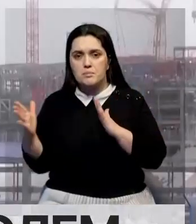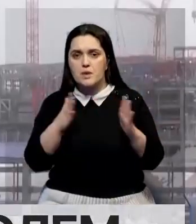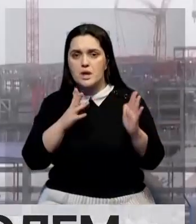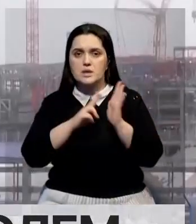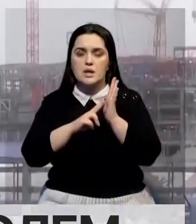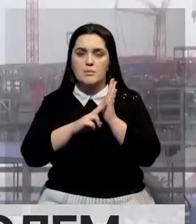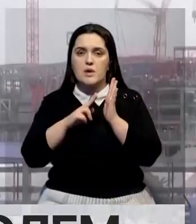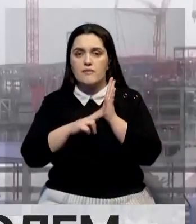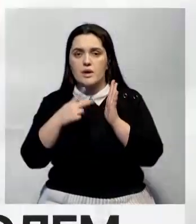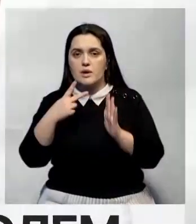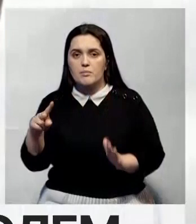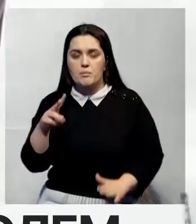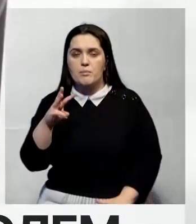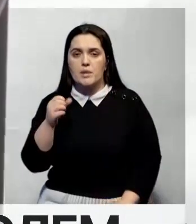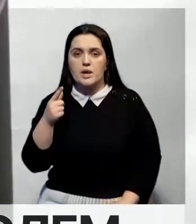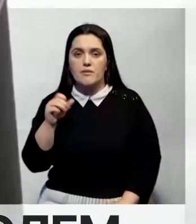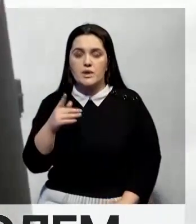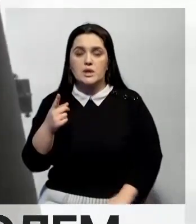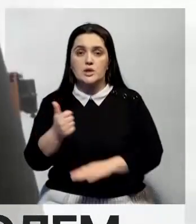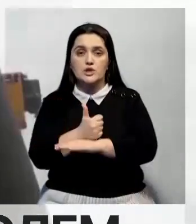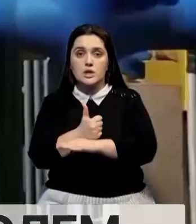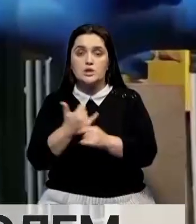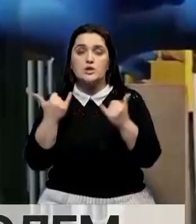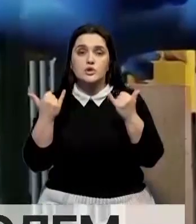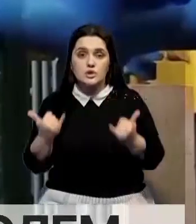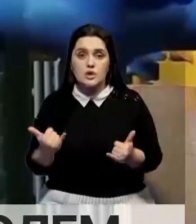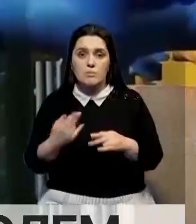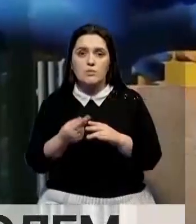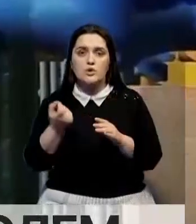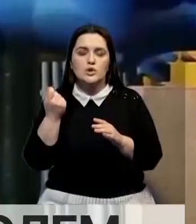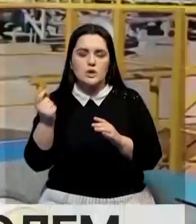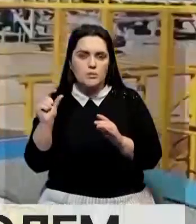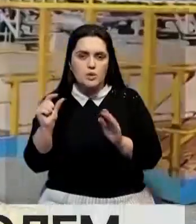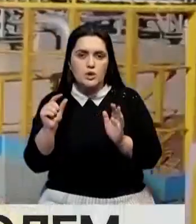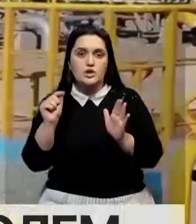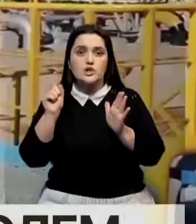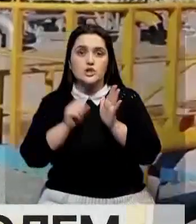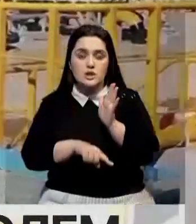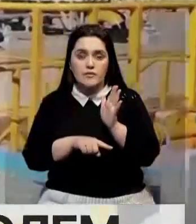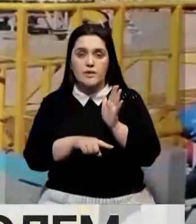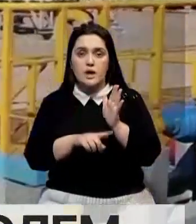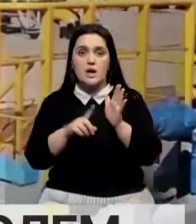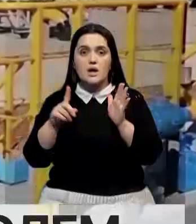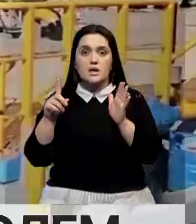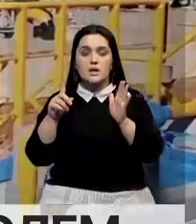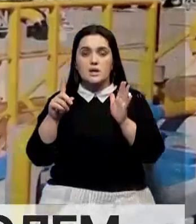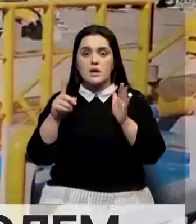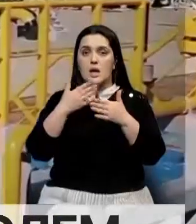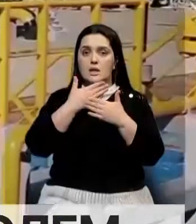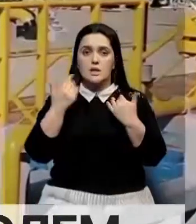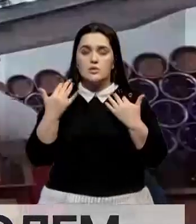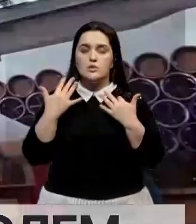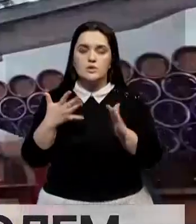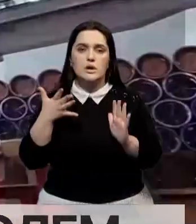70-80 евро за мегаватт-час. То есть сейчас энергоноситель немного дешевле. Отчасти это из-за того, что в регионе нет нужды